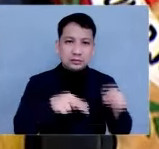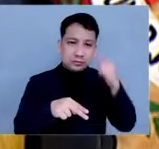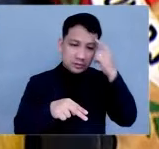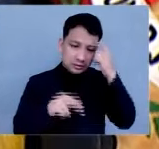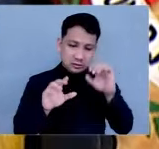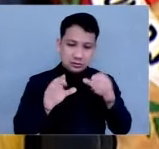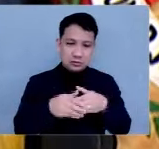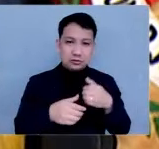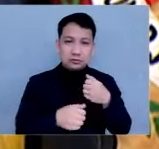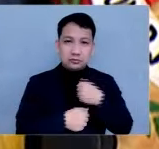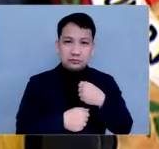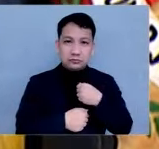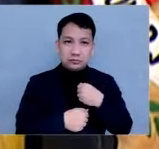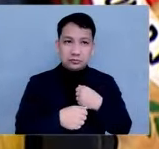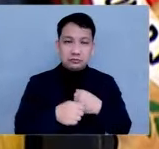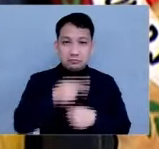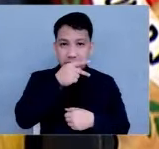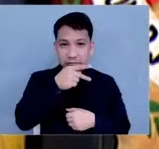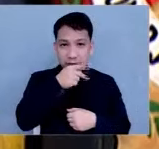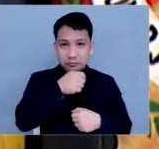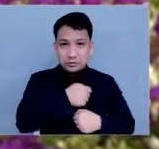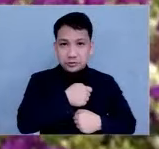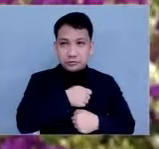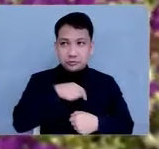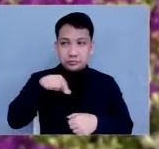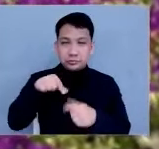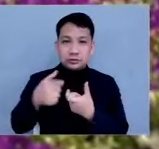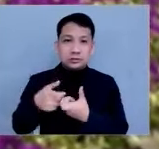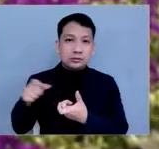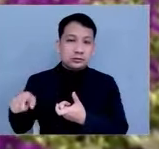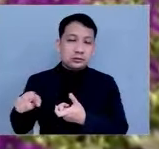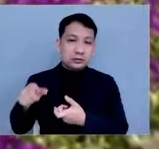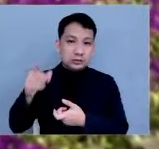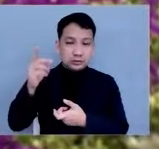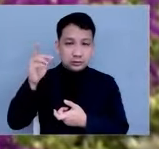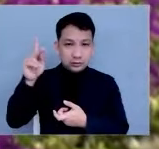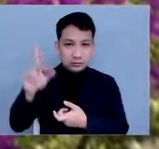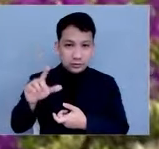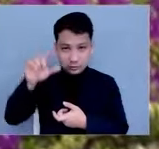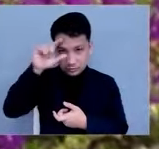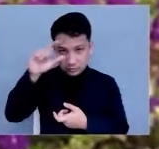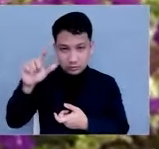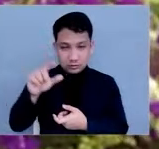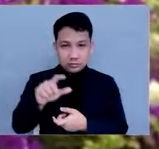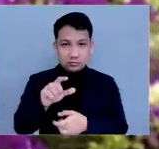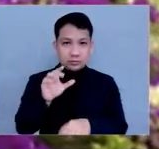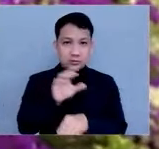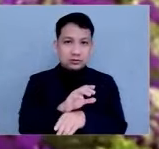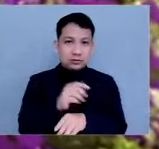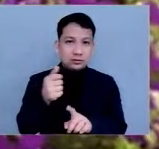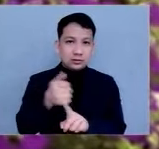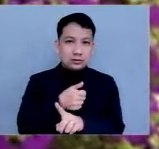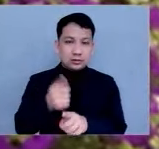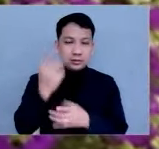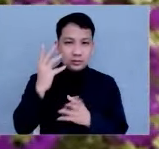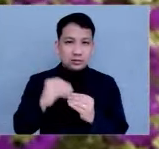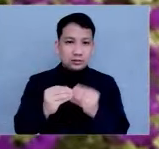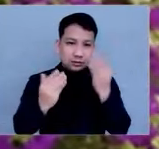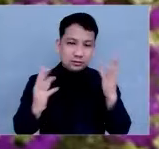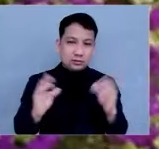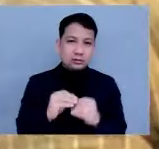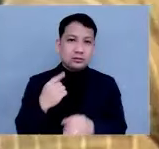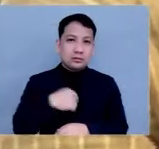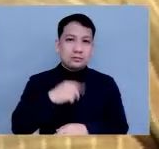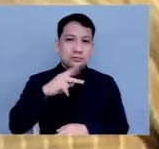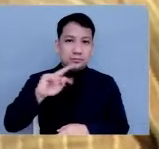ni Pastor Apollo Kibuloy na ginagamit sa pananakot umano sa mga biktima ng pang-abuso. Hindi pa muna pinangalanan ng